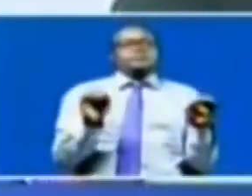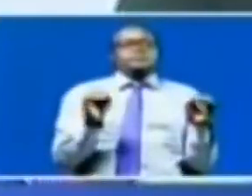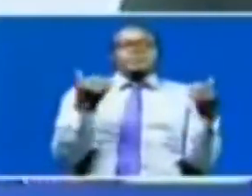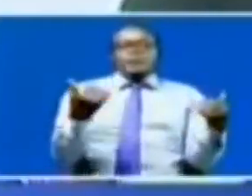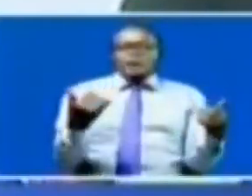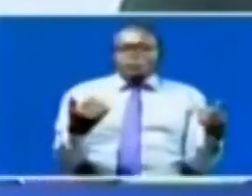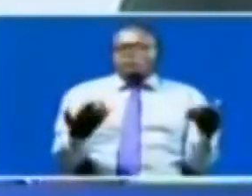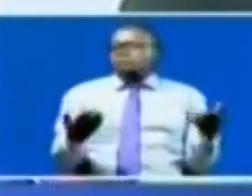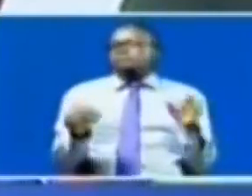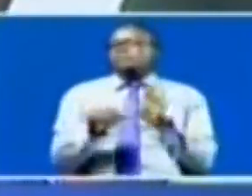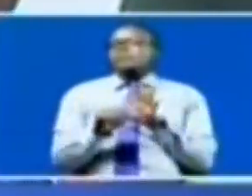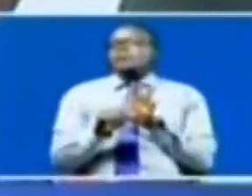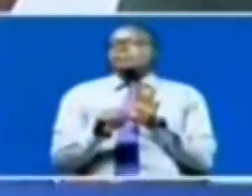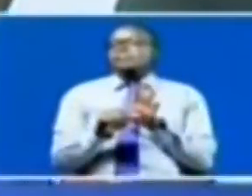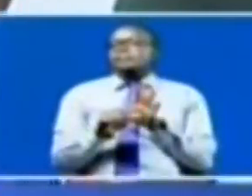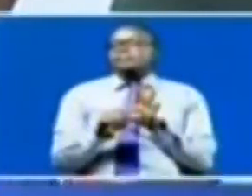sasa ni nduru.